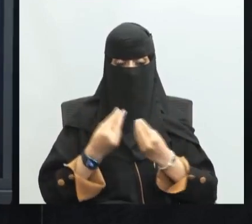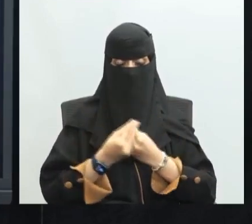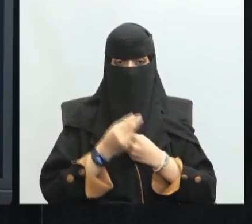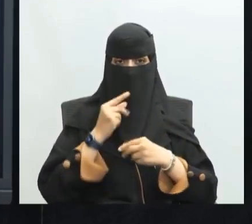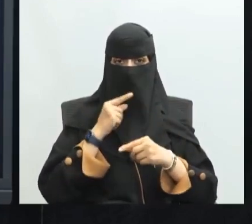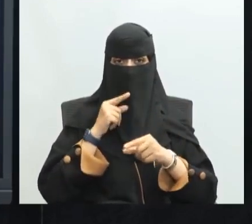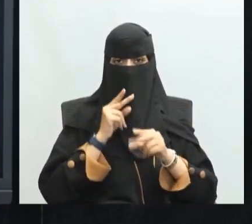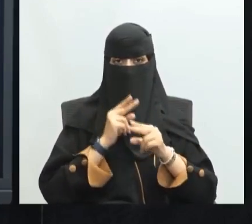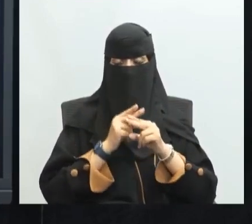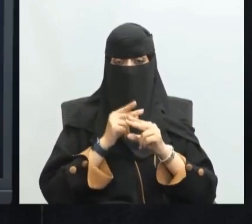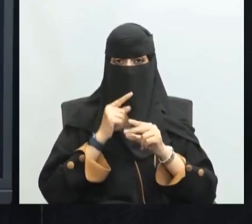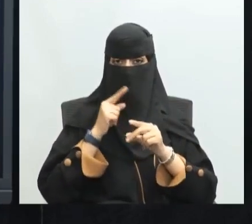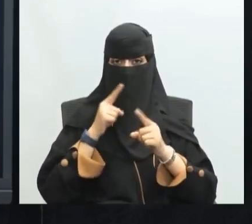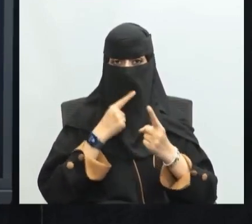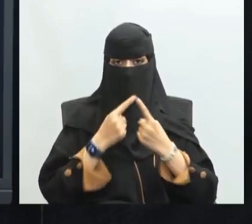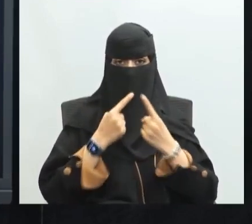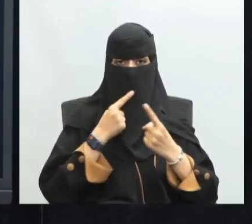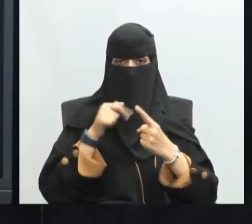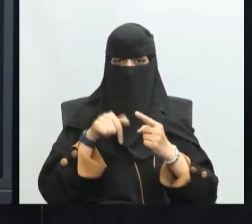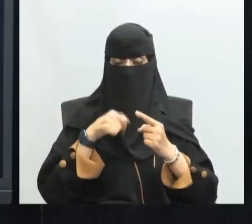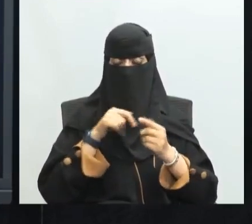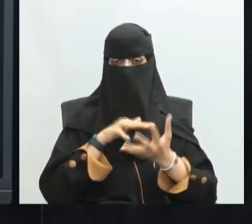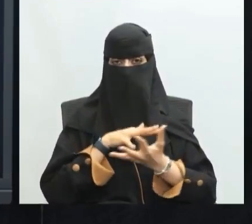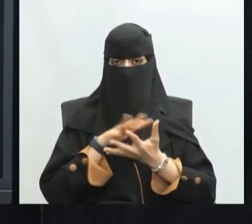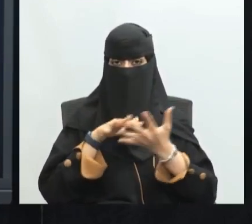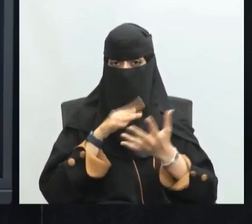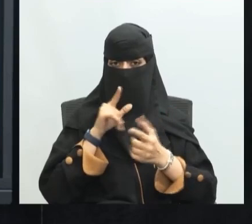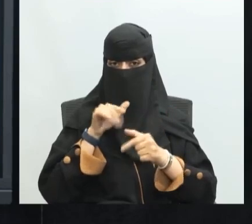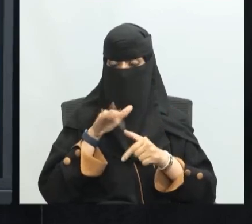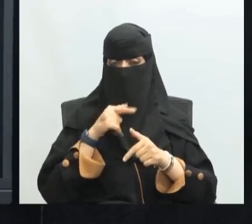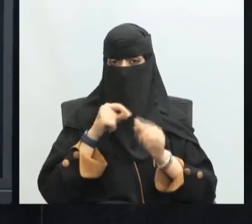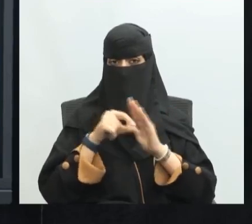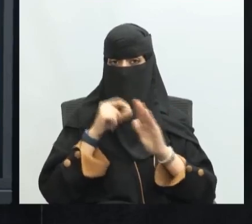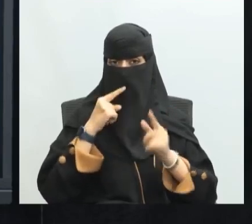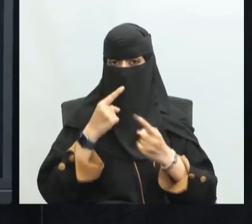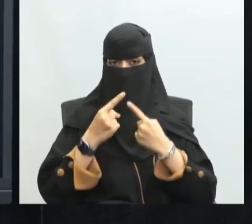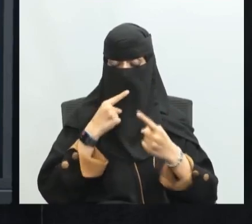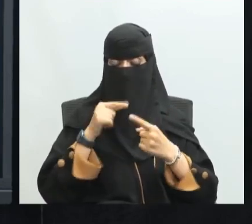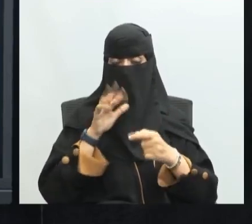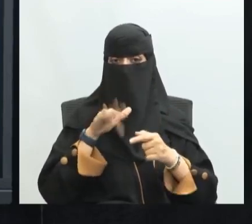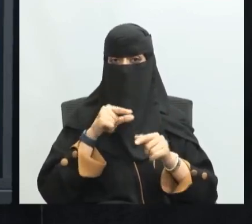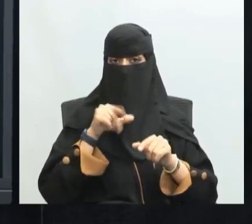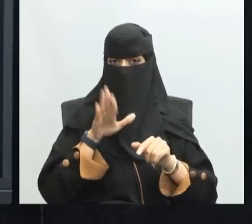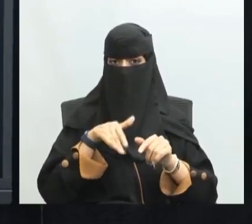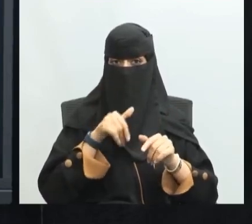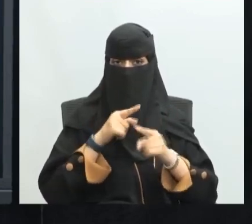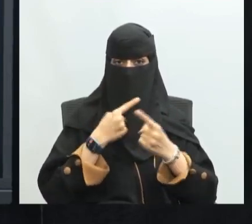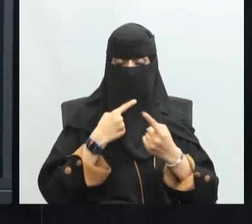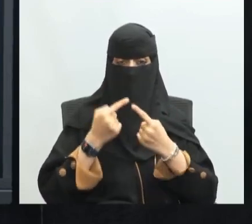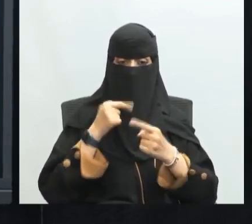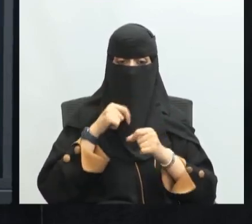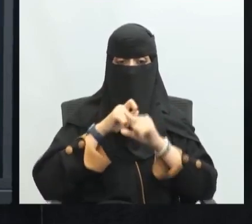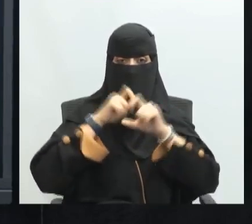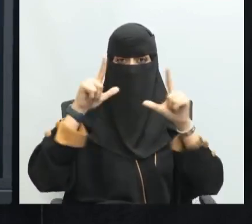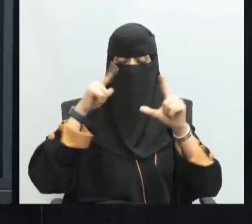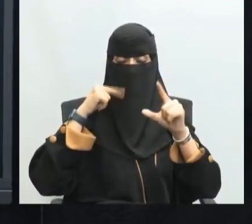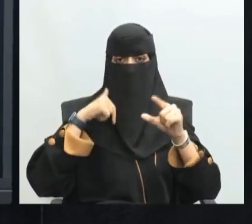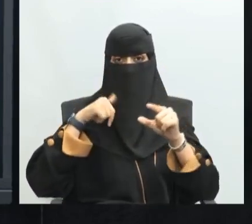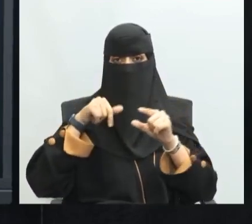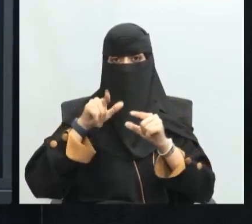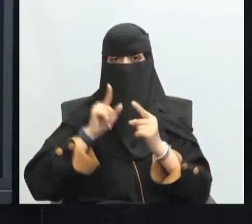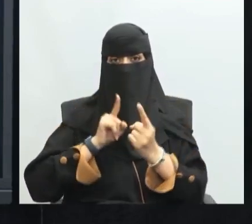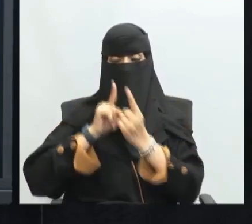المتحاورون او نقاشهم لموضوع ما في خلاف من خلال هذا الحوار فهي تبرز المواقف الايجابيه